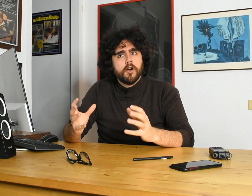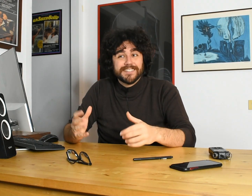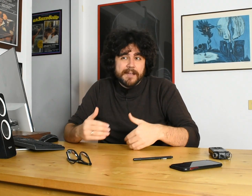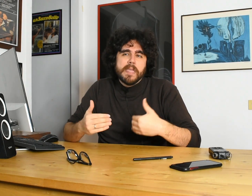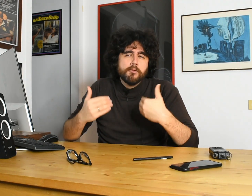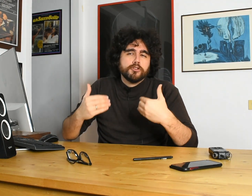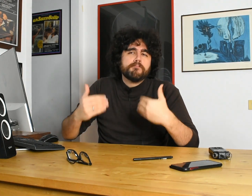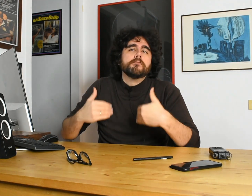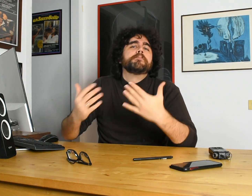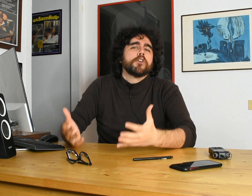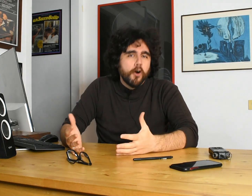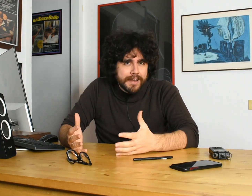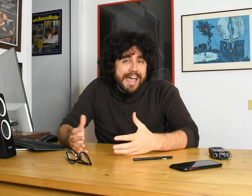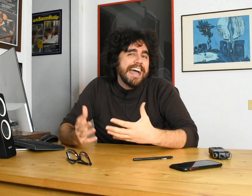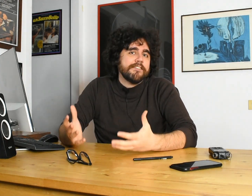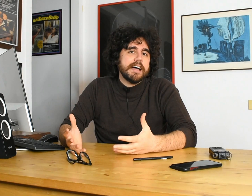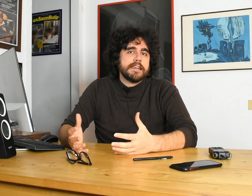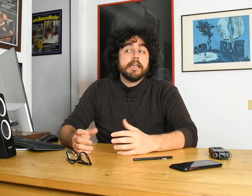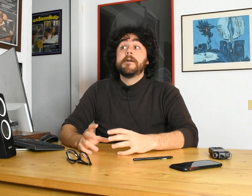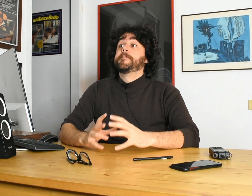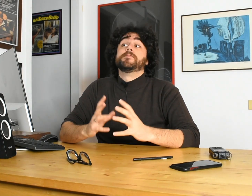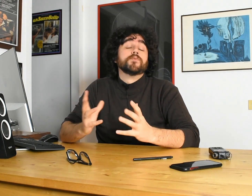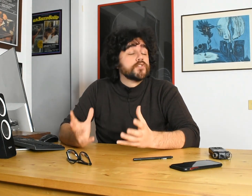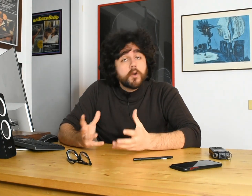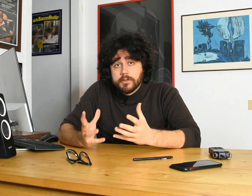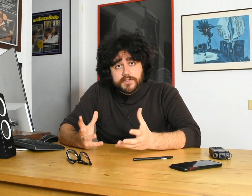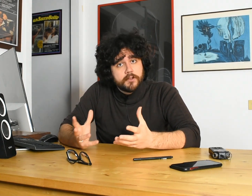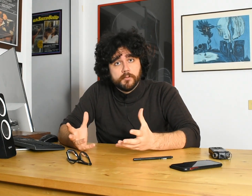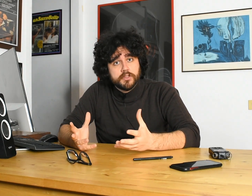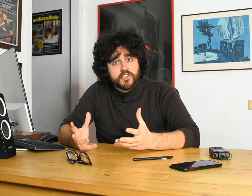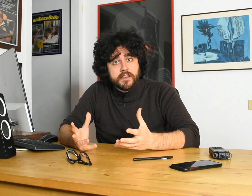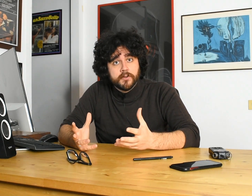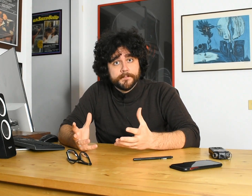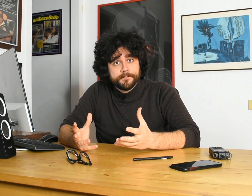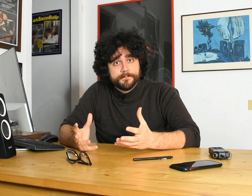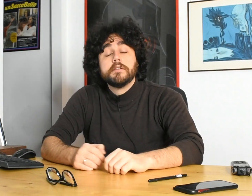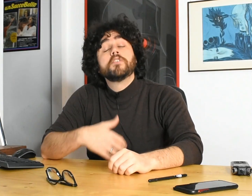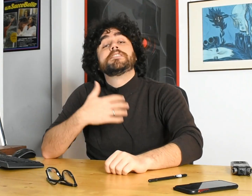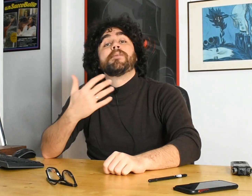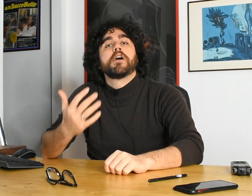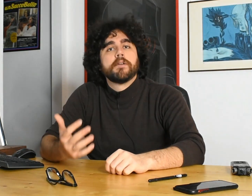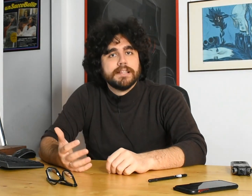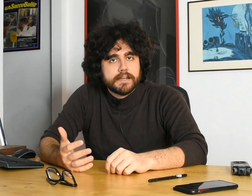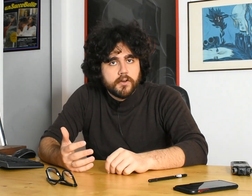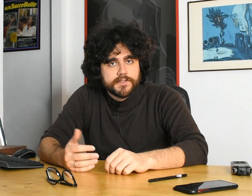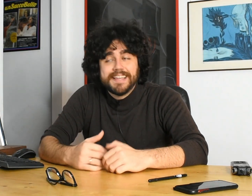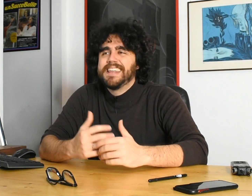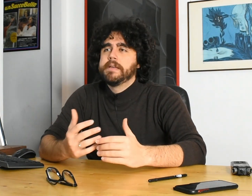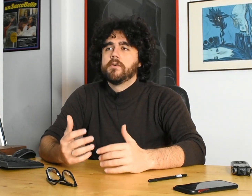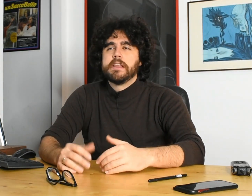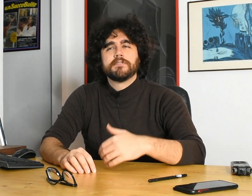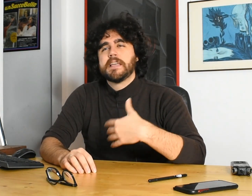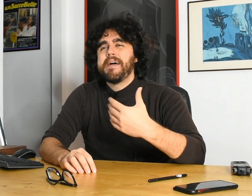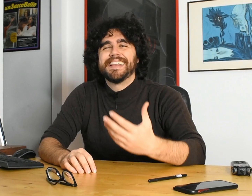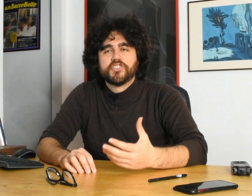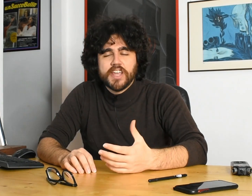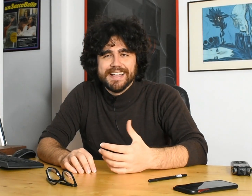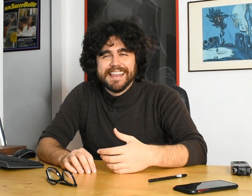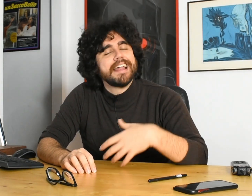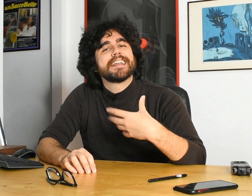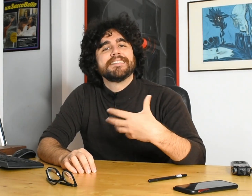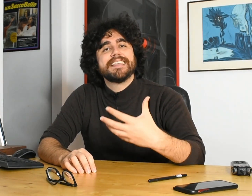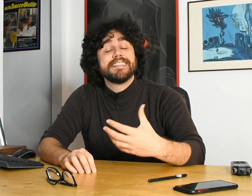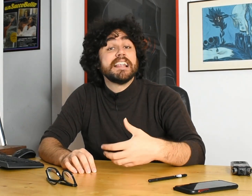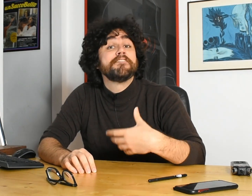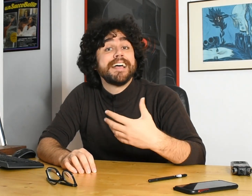strutturata la cosa, è molto più prona a evadere, non so quanto sia il colpo di genio. Notiamo anche un'altra cosa: la Meloni non si è mai